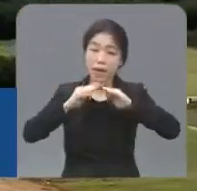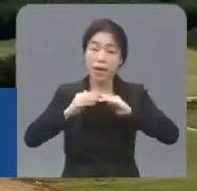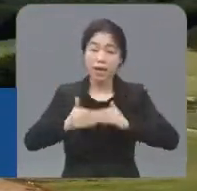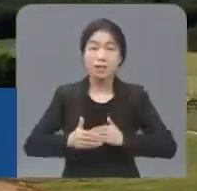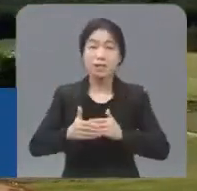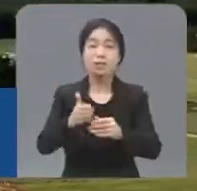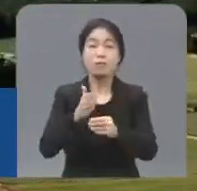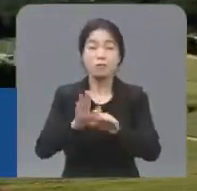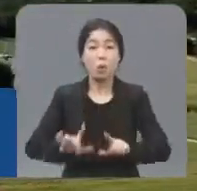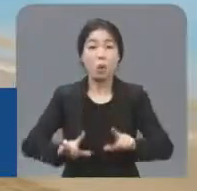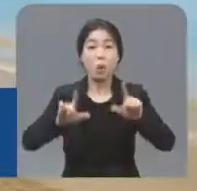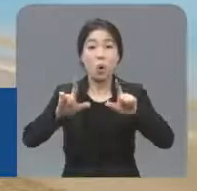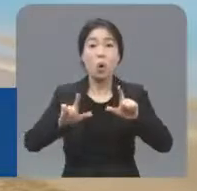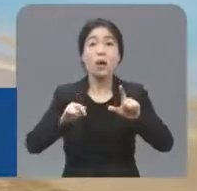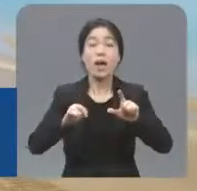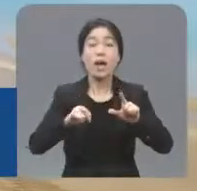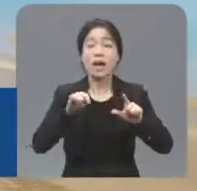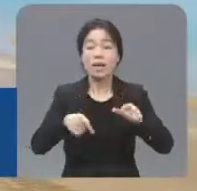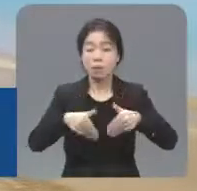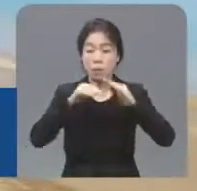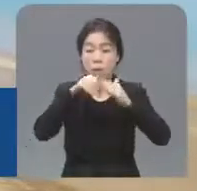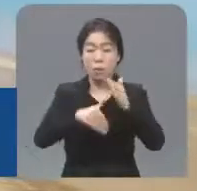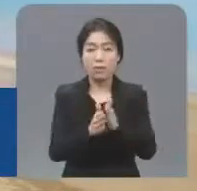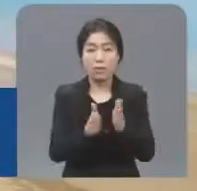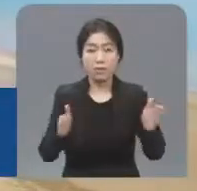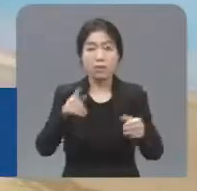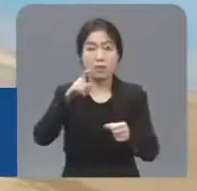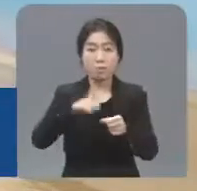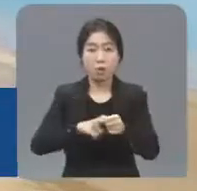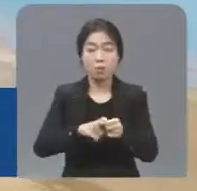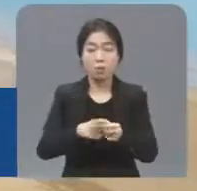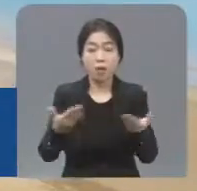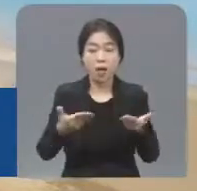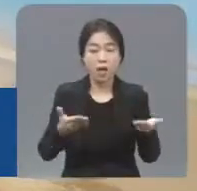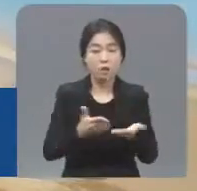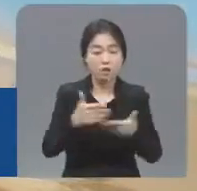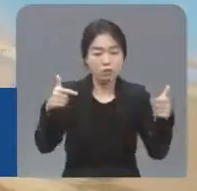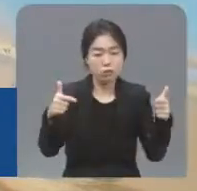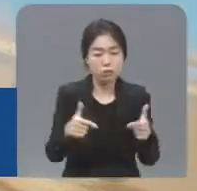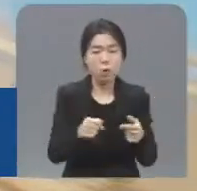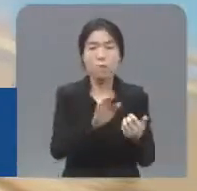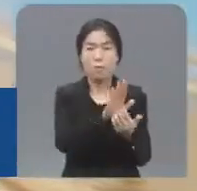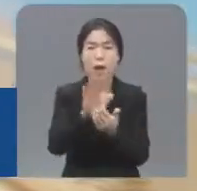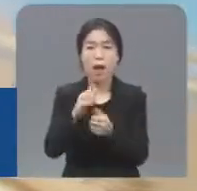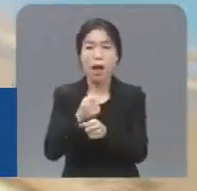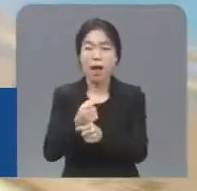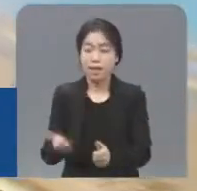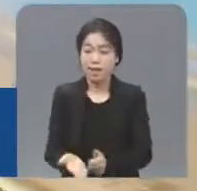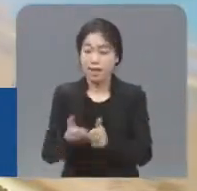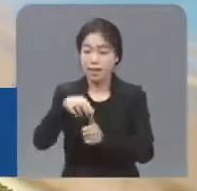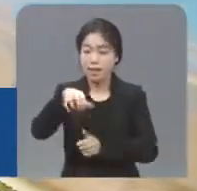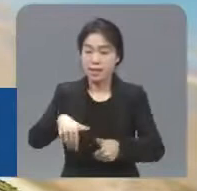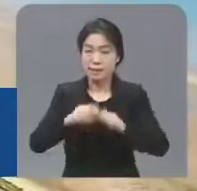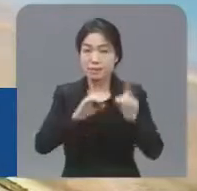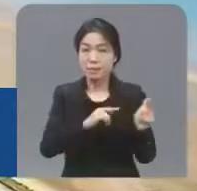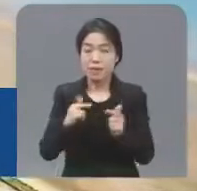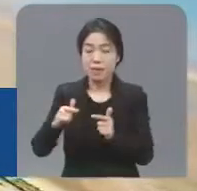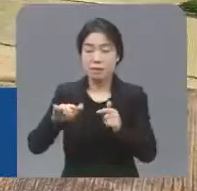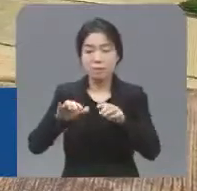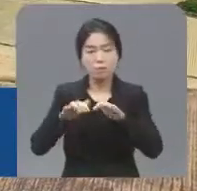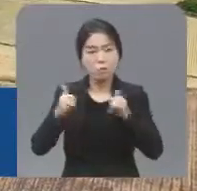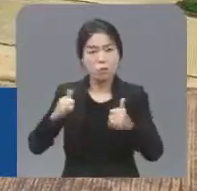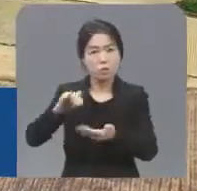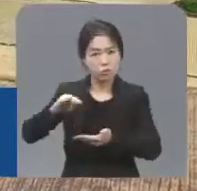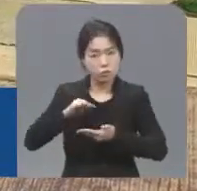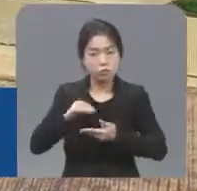올해 안에 해상풍력 발전단지 차 꿈을 목표로 조 없구 역함수 최소화와 양식장 조성 등 주민 수용성